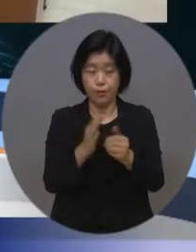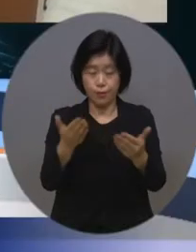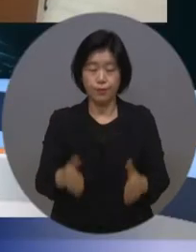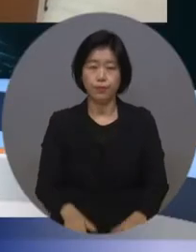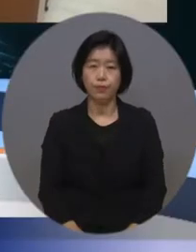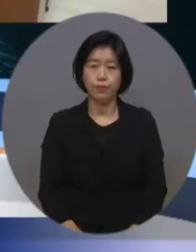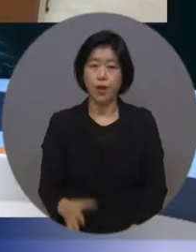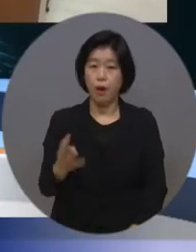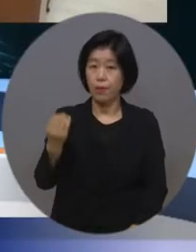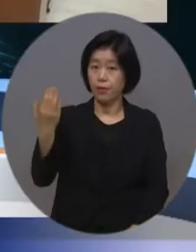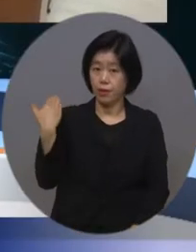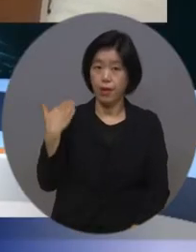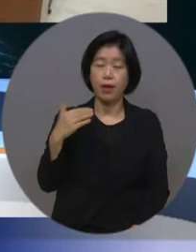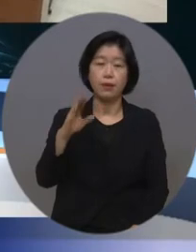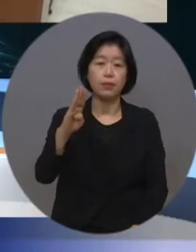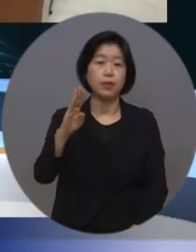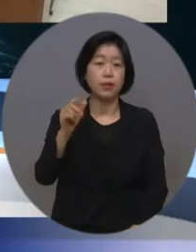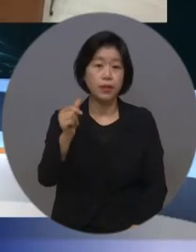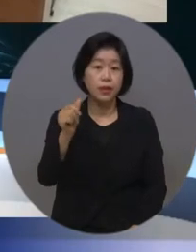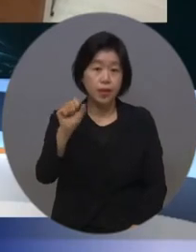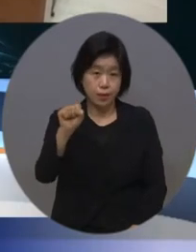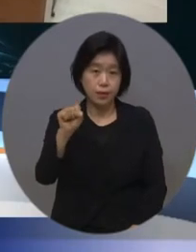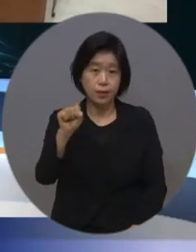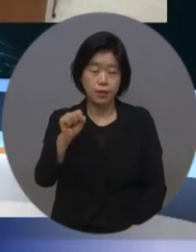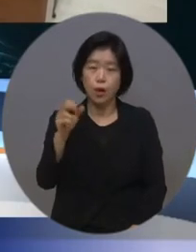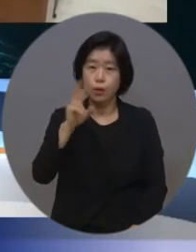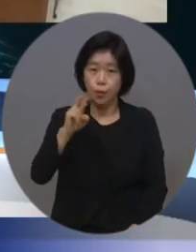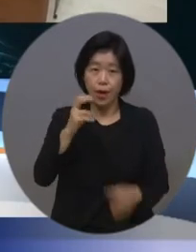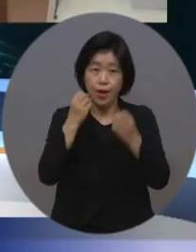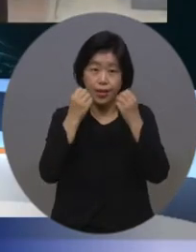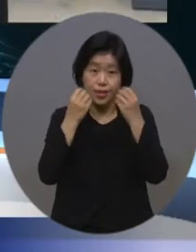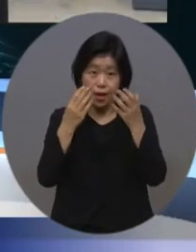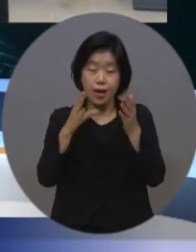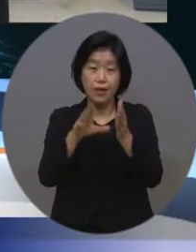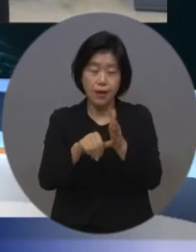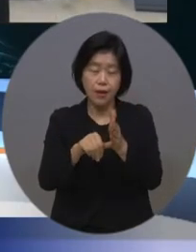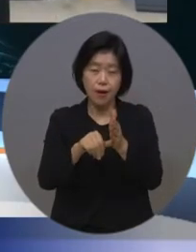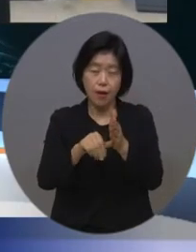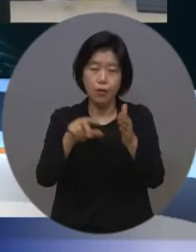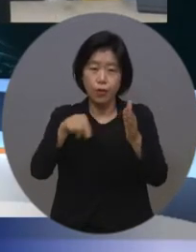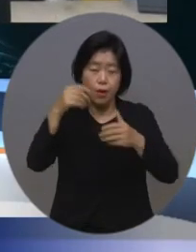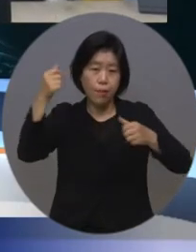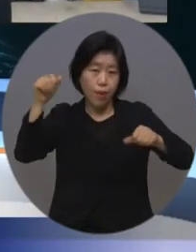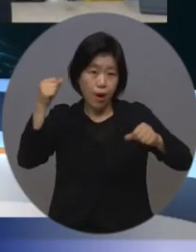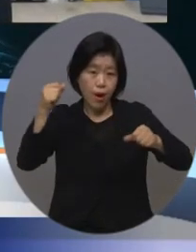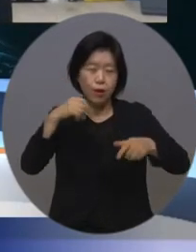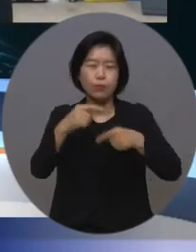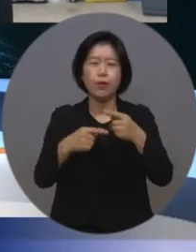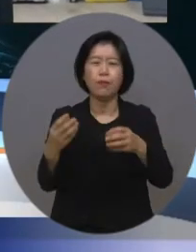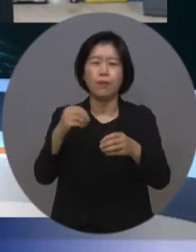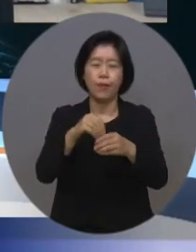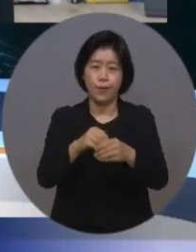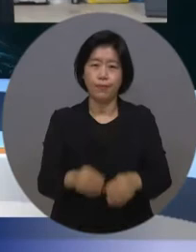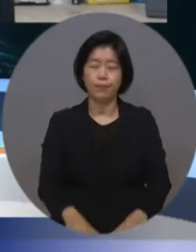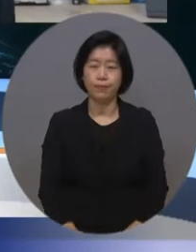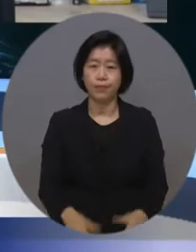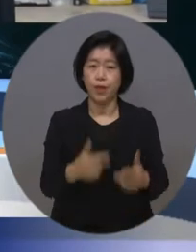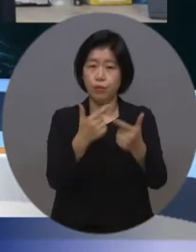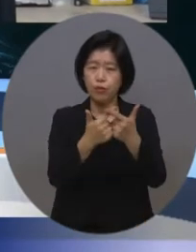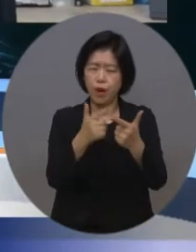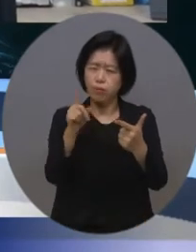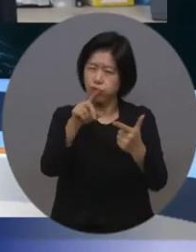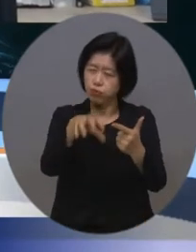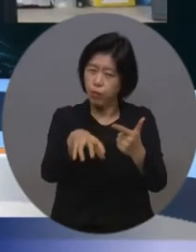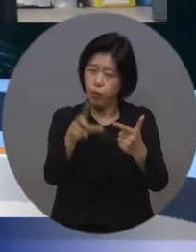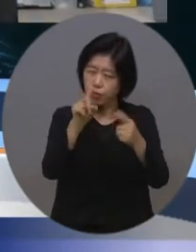얼마 전 BTS의 퍼미션 투 댄스 신곡에서 수어 안무가 세계적으로 큰 이슈가 됐었죠. 부산의 한